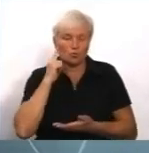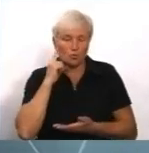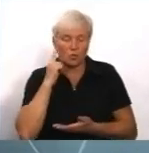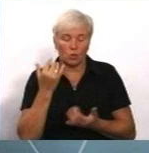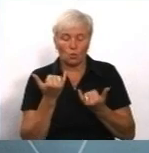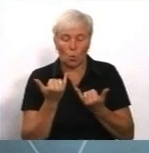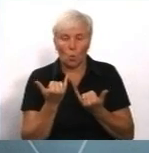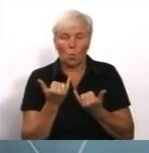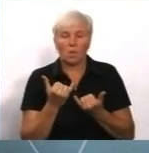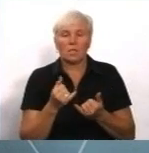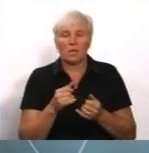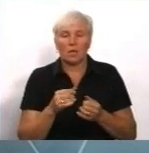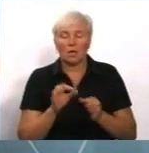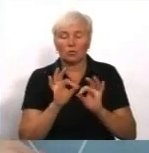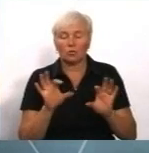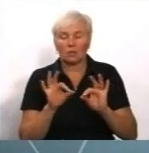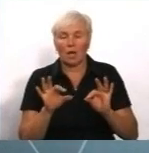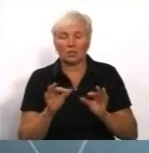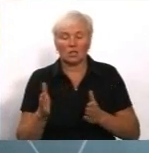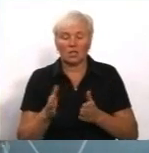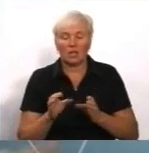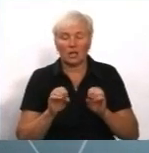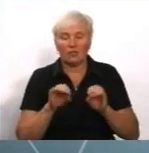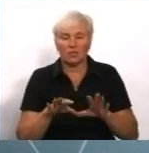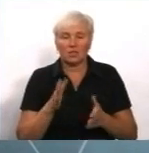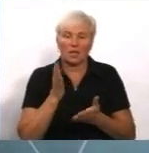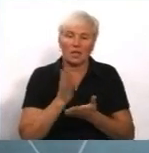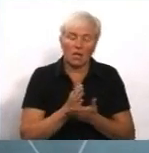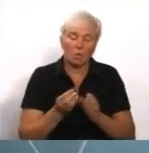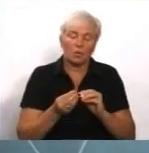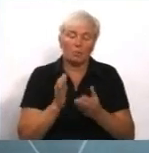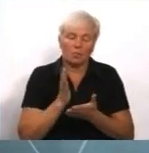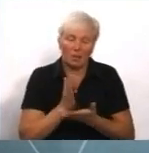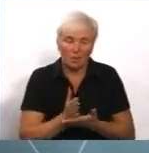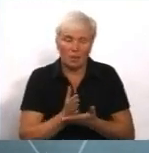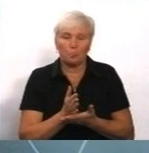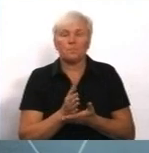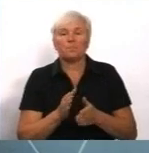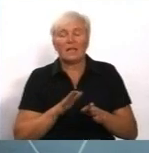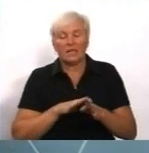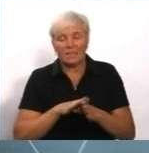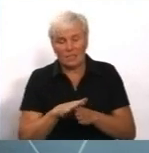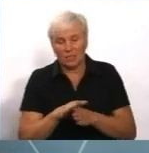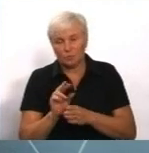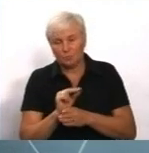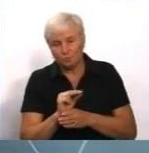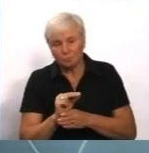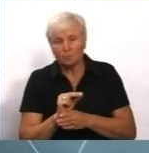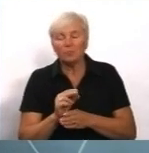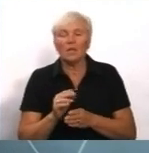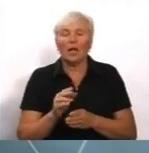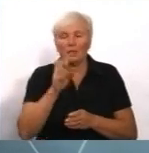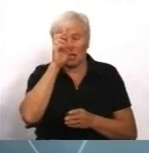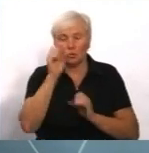і окреслені шляхи вирішення існуючих проблем чи справ, які здійснює Головне управління Держпродспоживслужби,